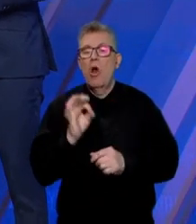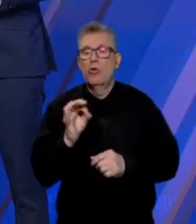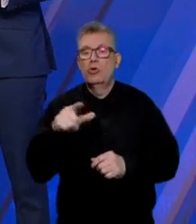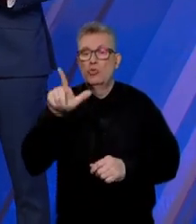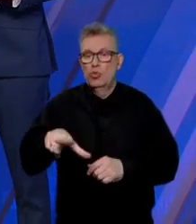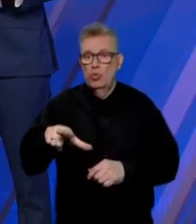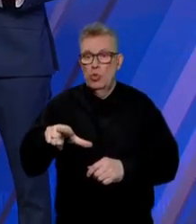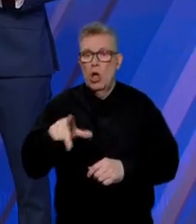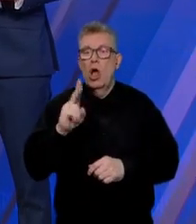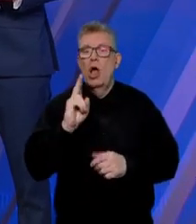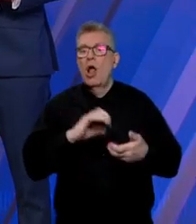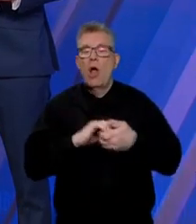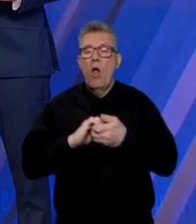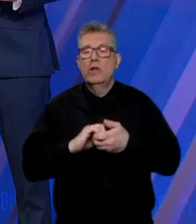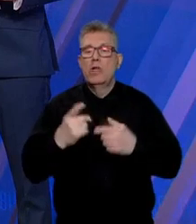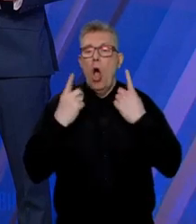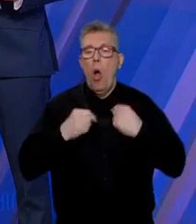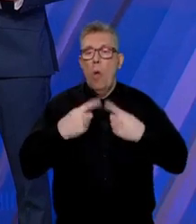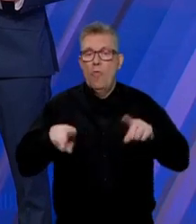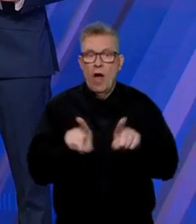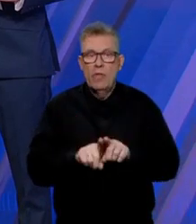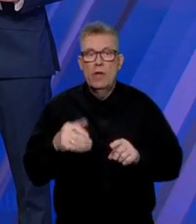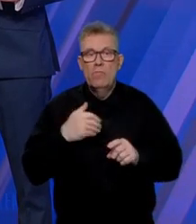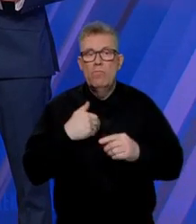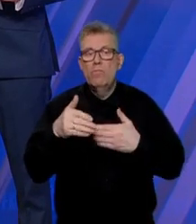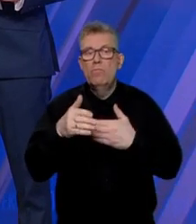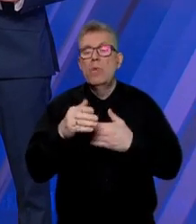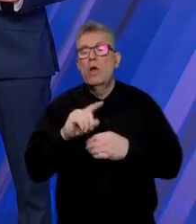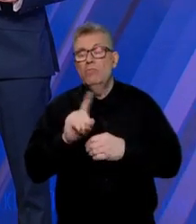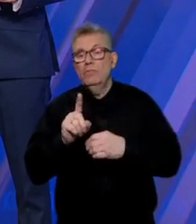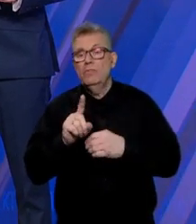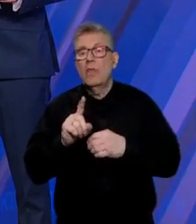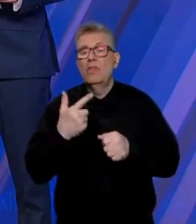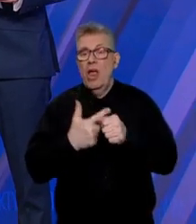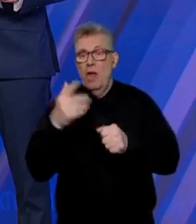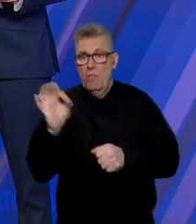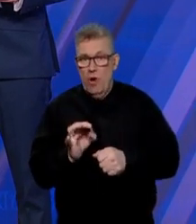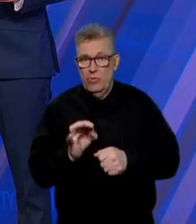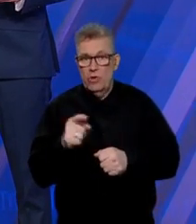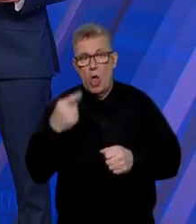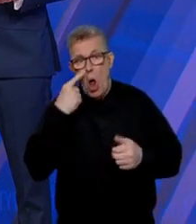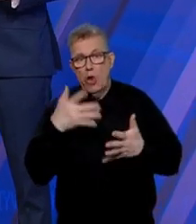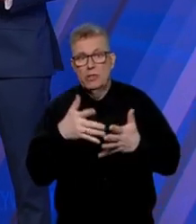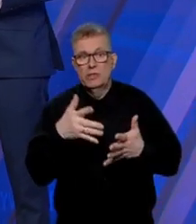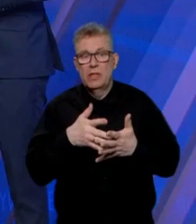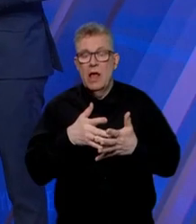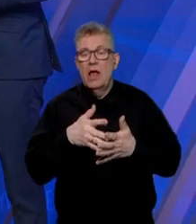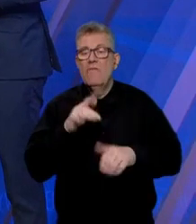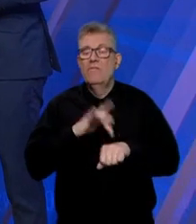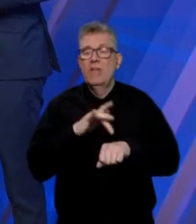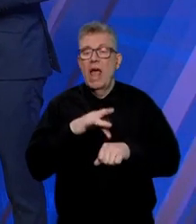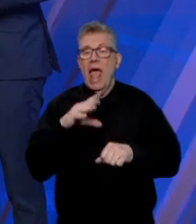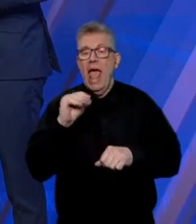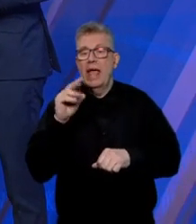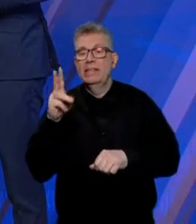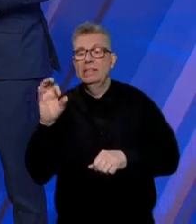miejscu Koalicja Obywatelska, na którą zagłosowało niespełna 21% uprawnionych. Według wyników Exit Poll miejsce